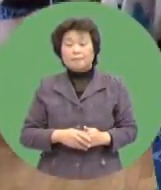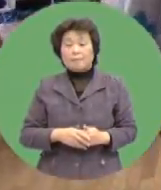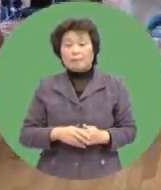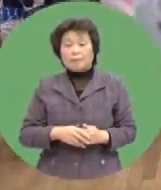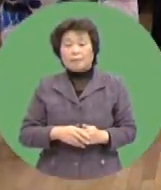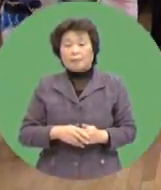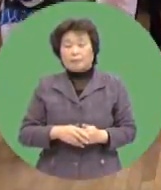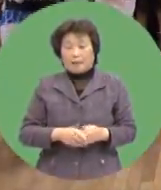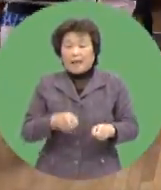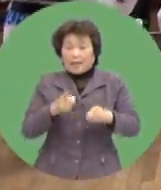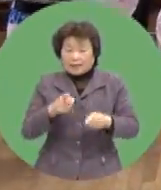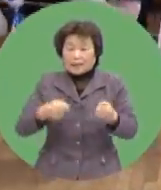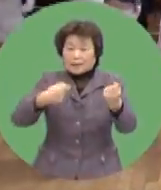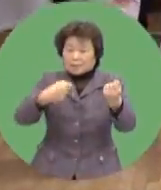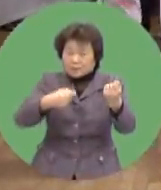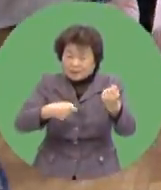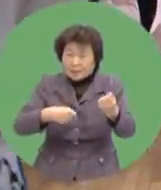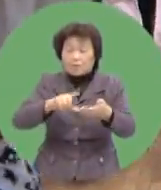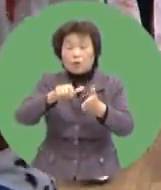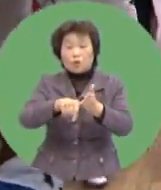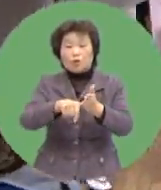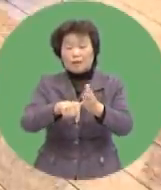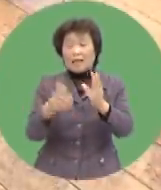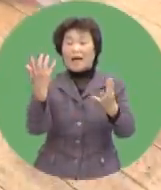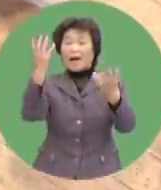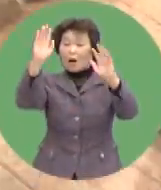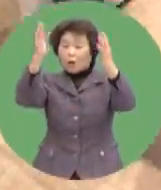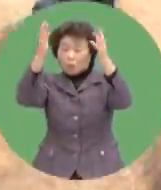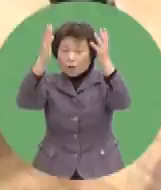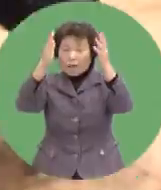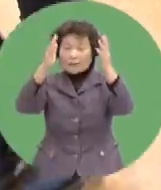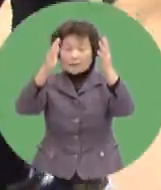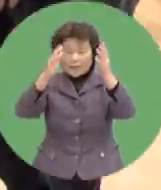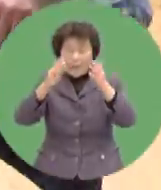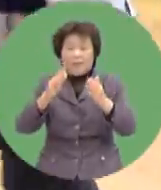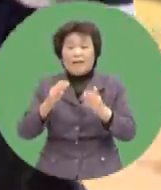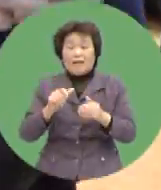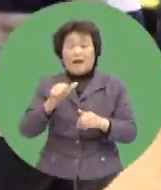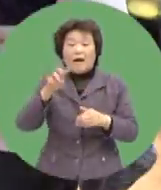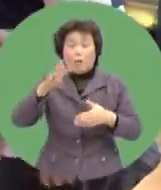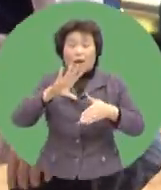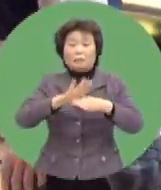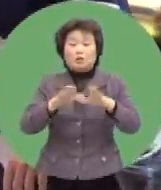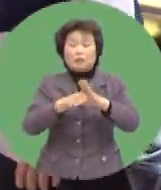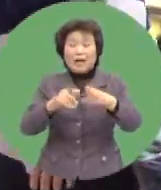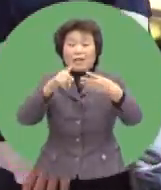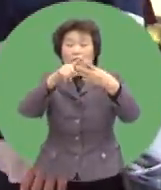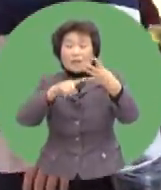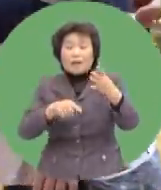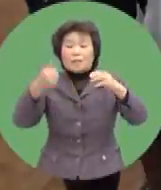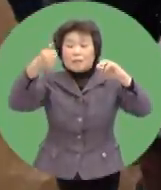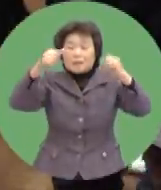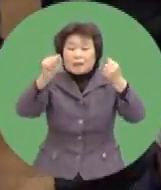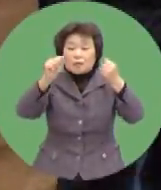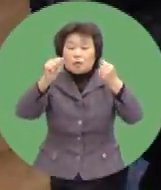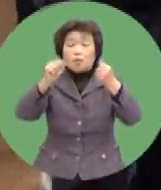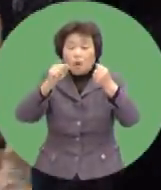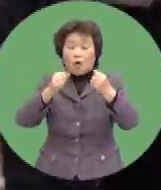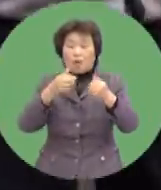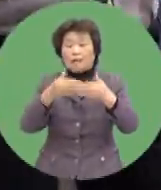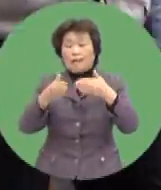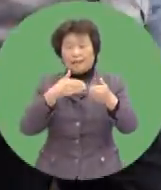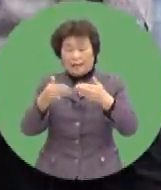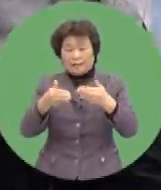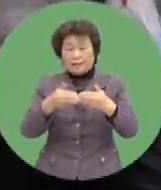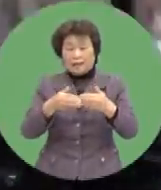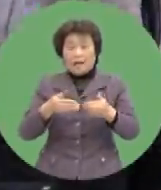賑やかなぞめきのリズムの中、踊るアホーとなって阿波文化四大モチーフを完全制覇。阿波の景色